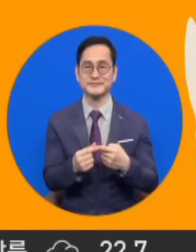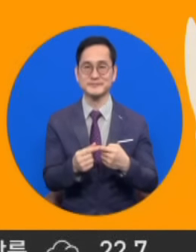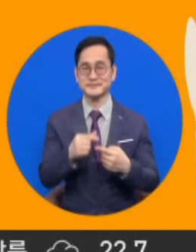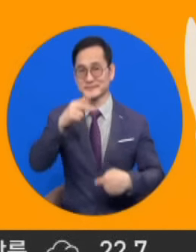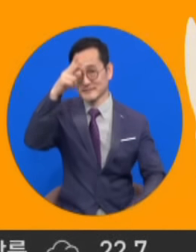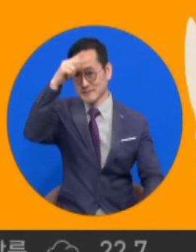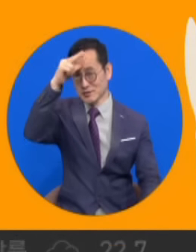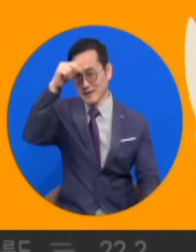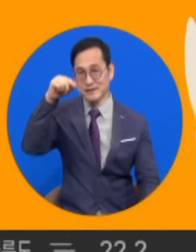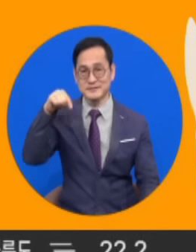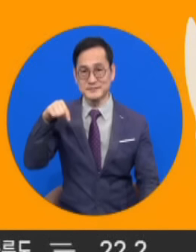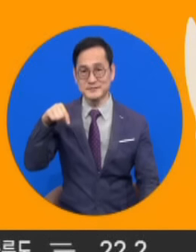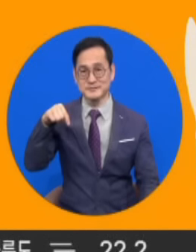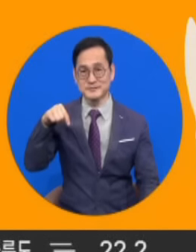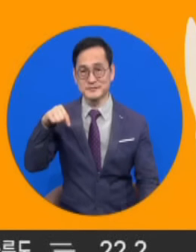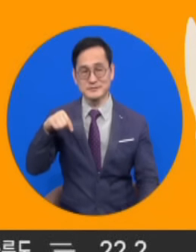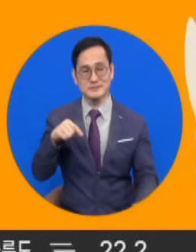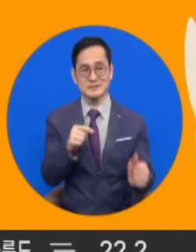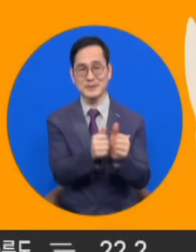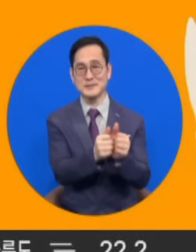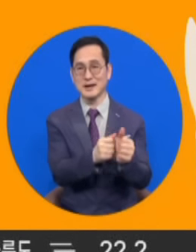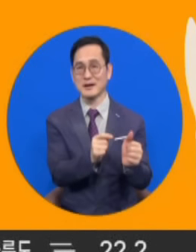경찰이 멀쩡한 남성을